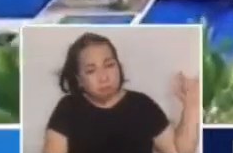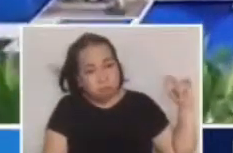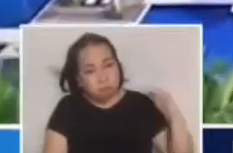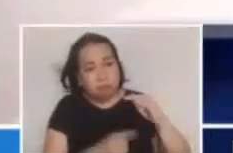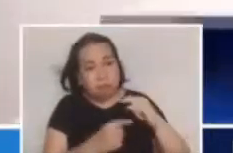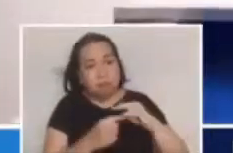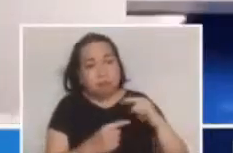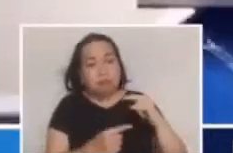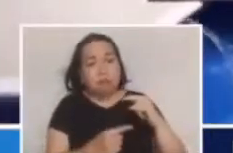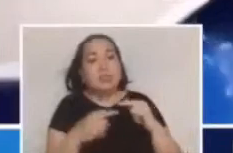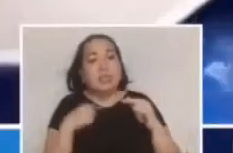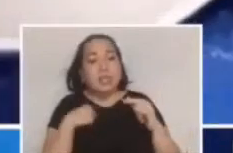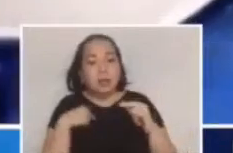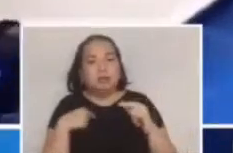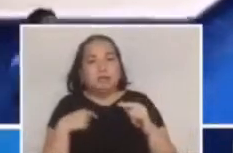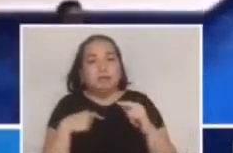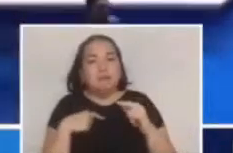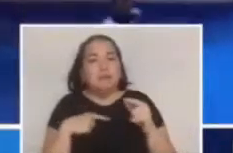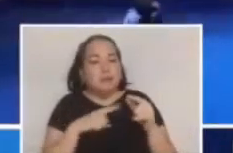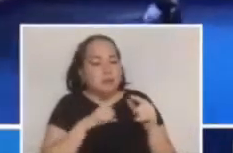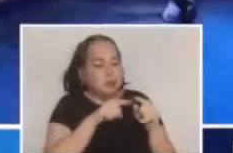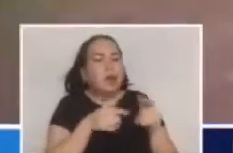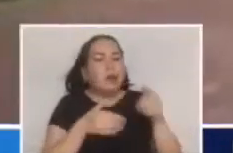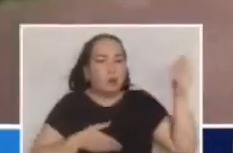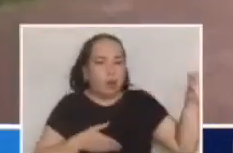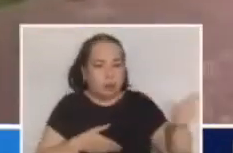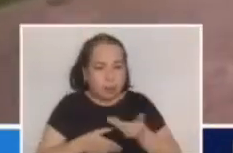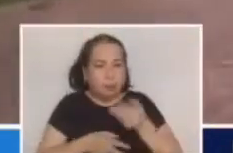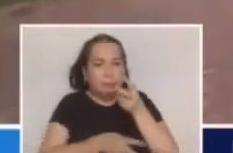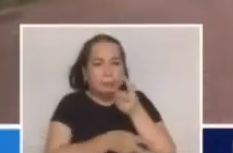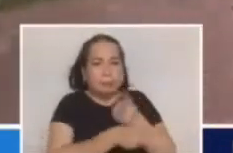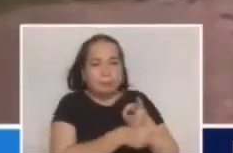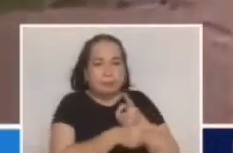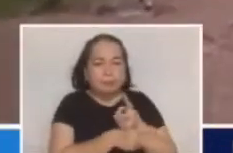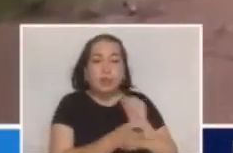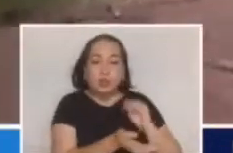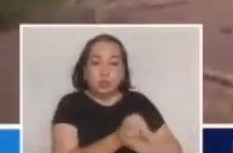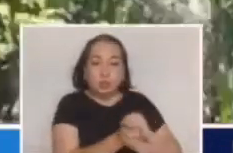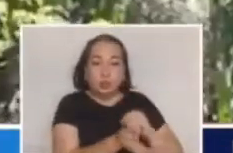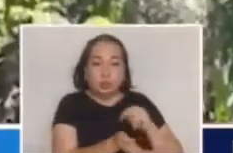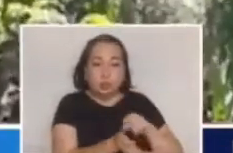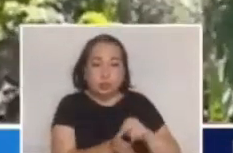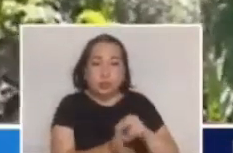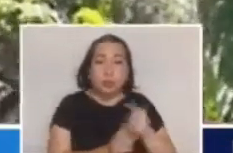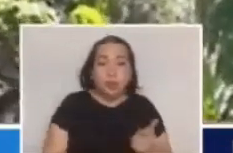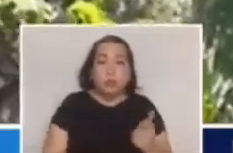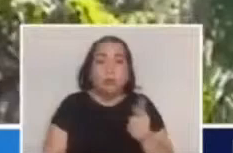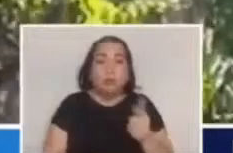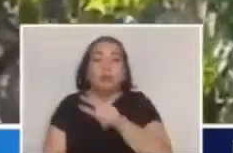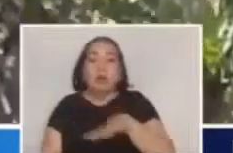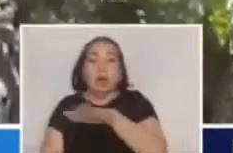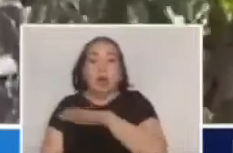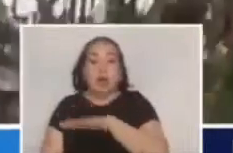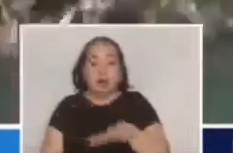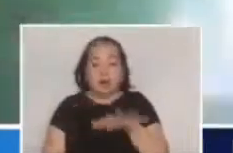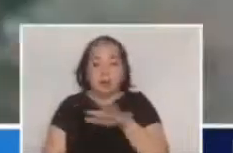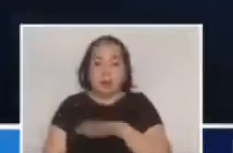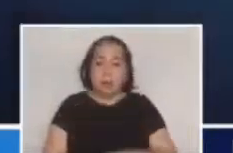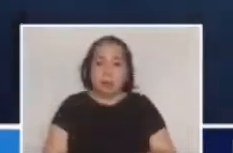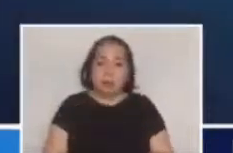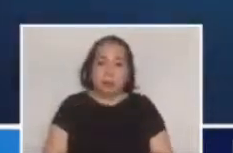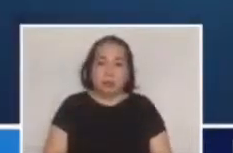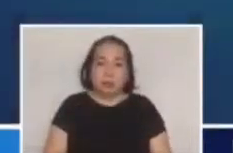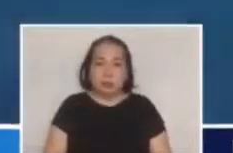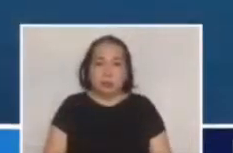fund para ang mga bangko magpahiram sa kanila. Pero ganun pa man, ito nga yung ipinaglalaban ko at nagpapasalamat ako sa mga